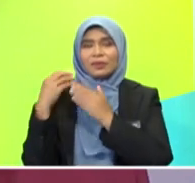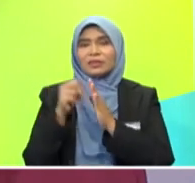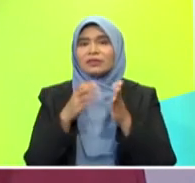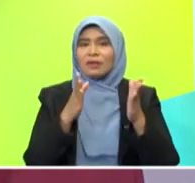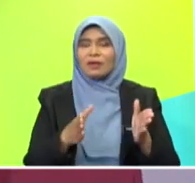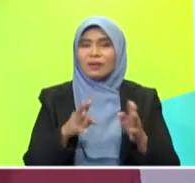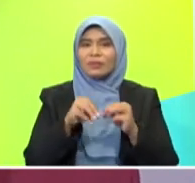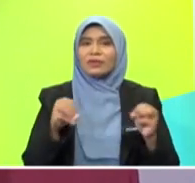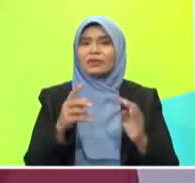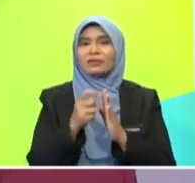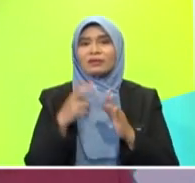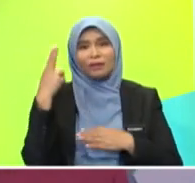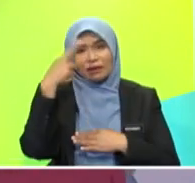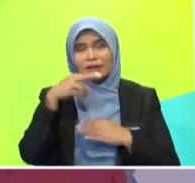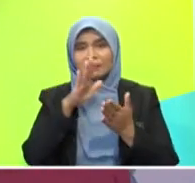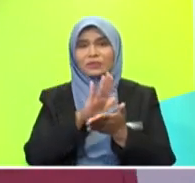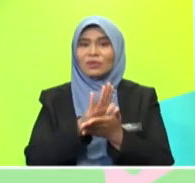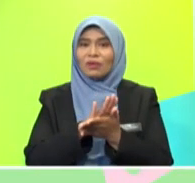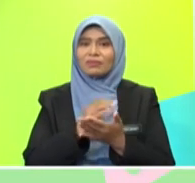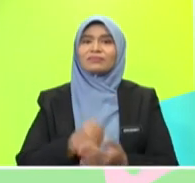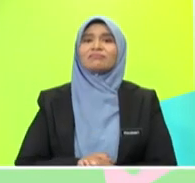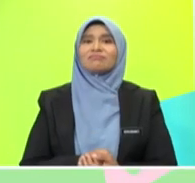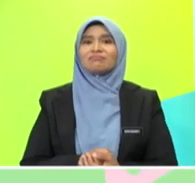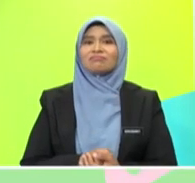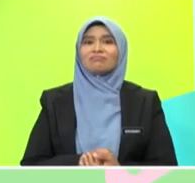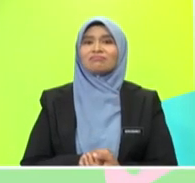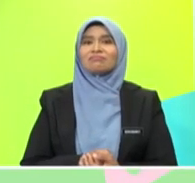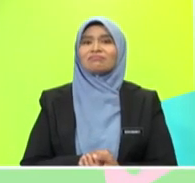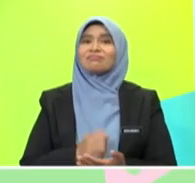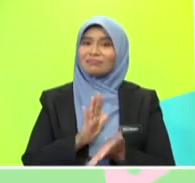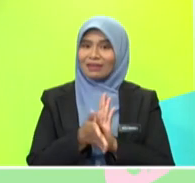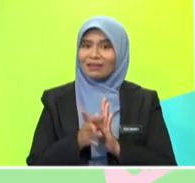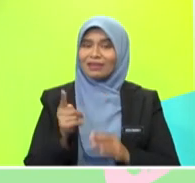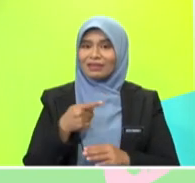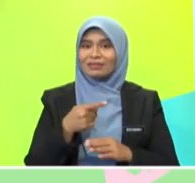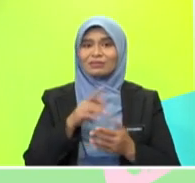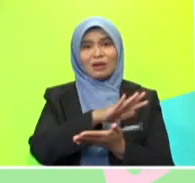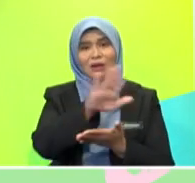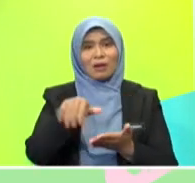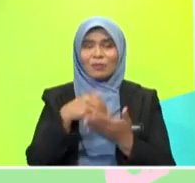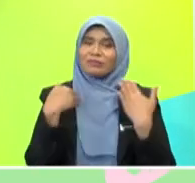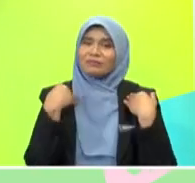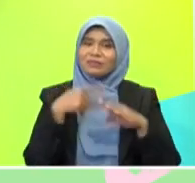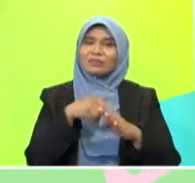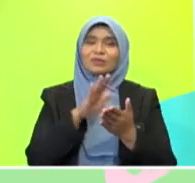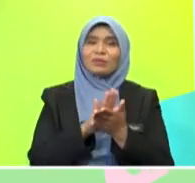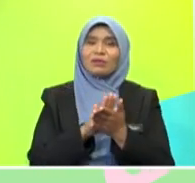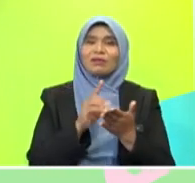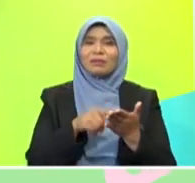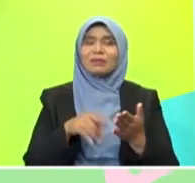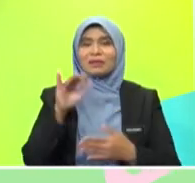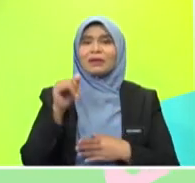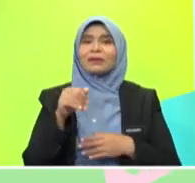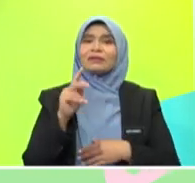murid terhadap sekolah Nah jadi kita semua berada di sekolah apa yang kita